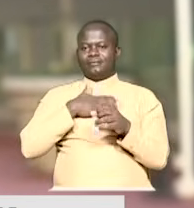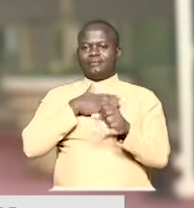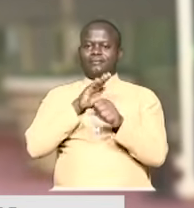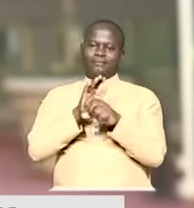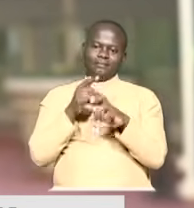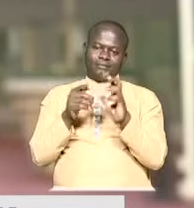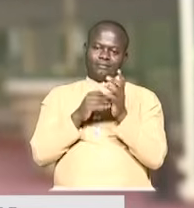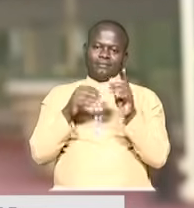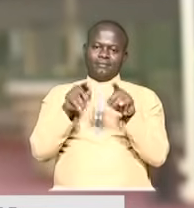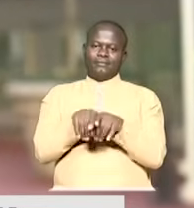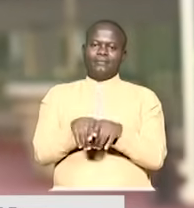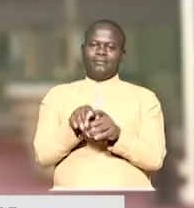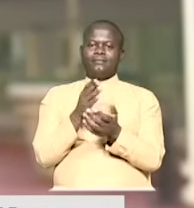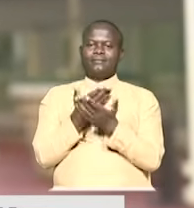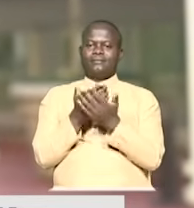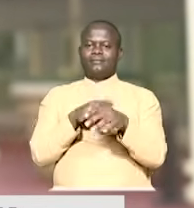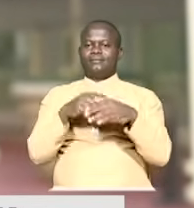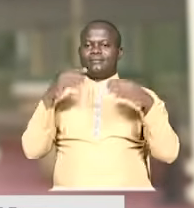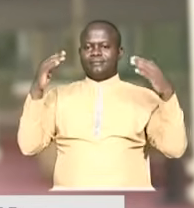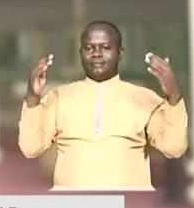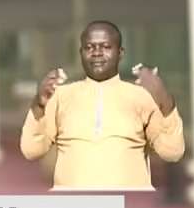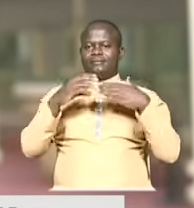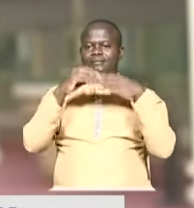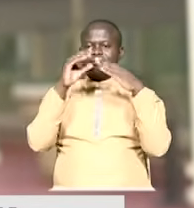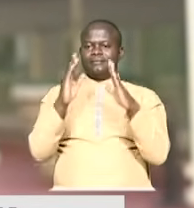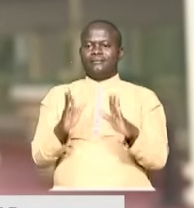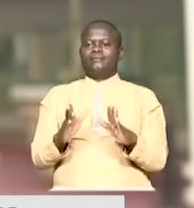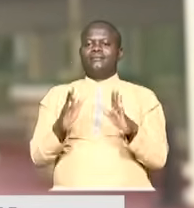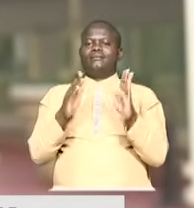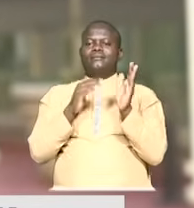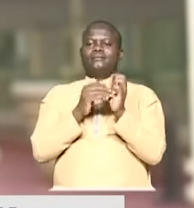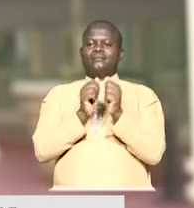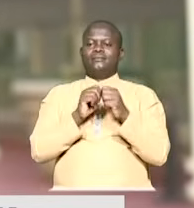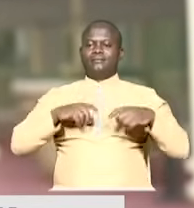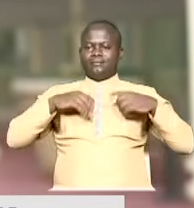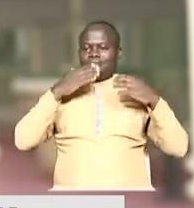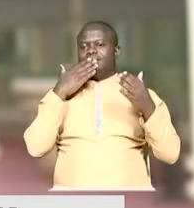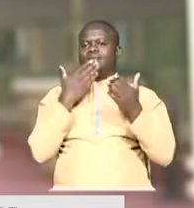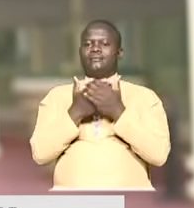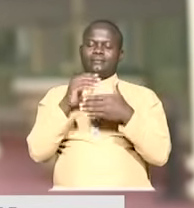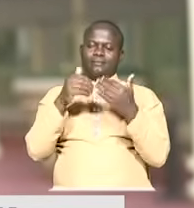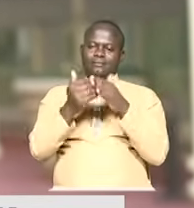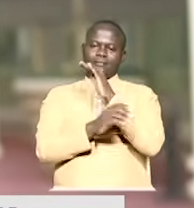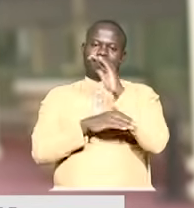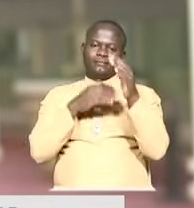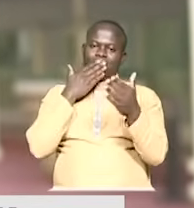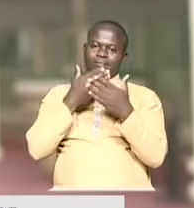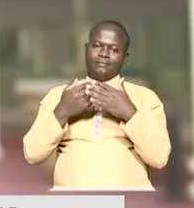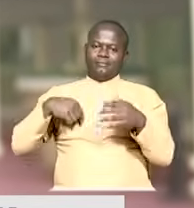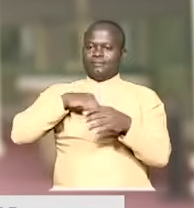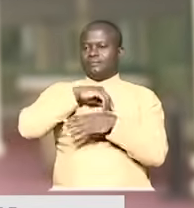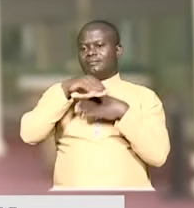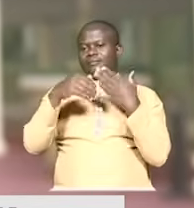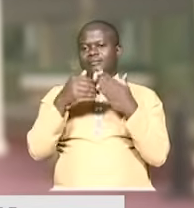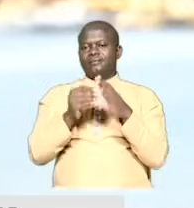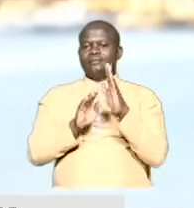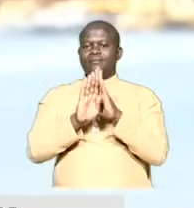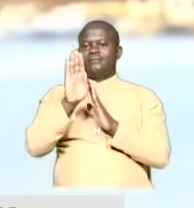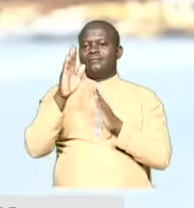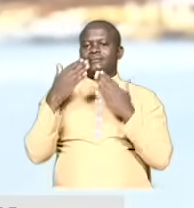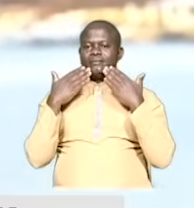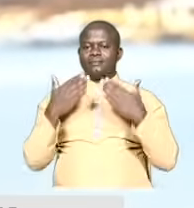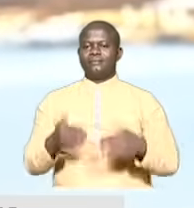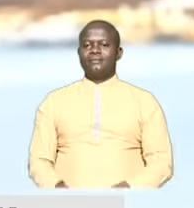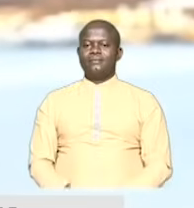namwe tubasaba igihe kirekire cyo kutuyobora mutuyobora n'ubuzima bwiza n'igihugu cyiza cyacu giterwe murakoze cyane